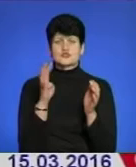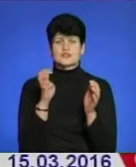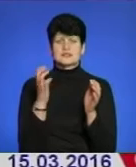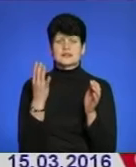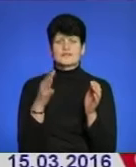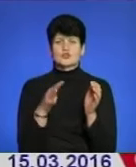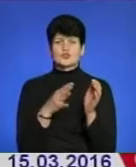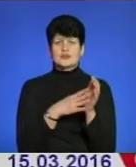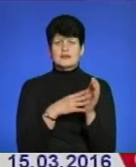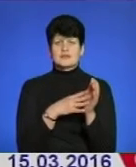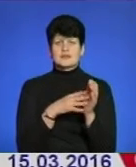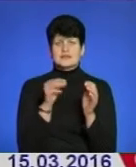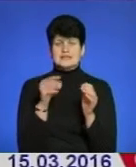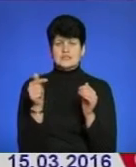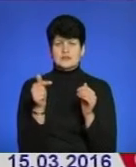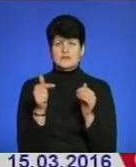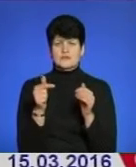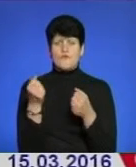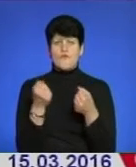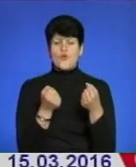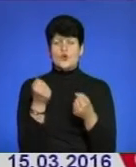7499 гривень, водій –